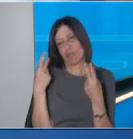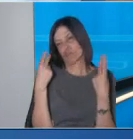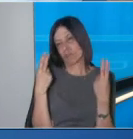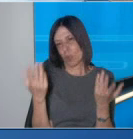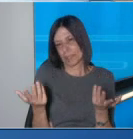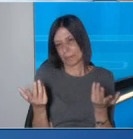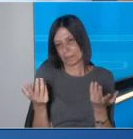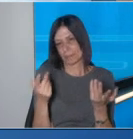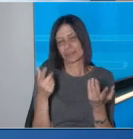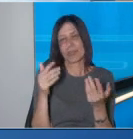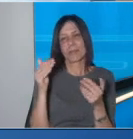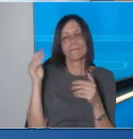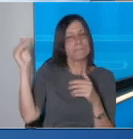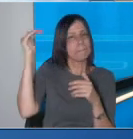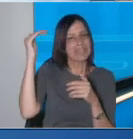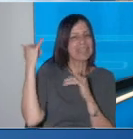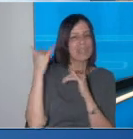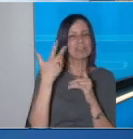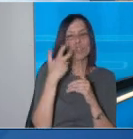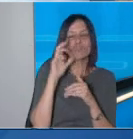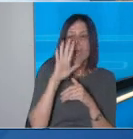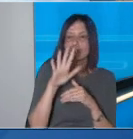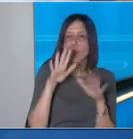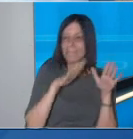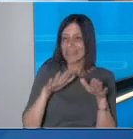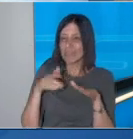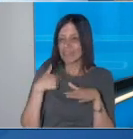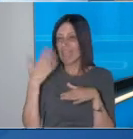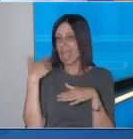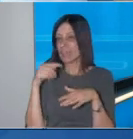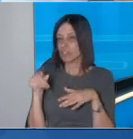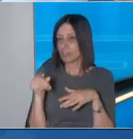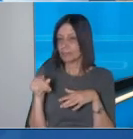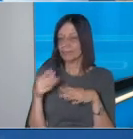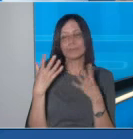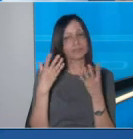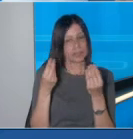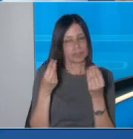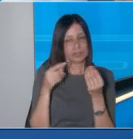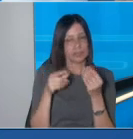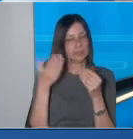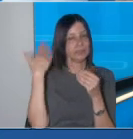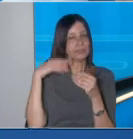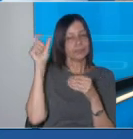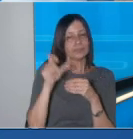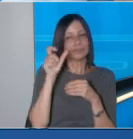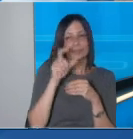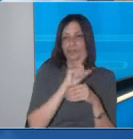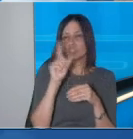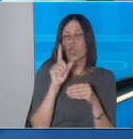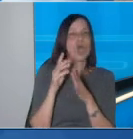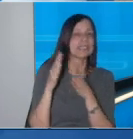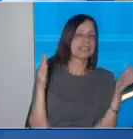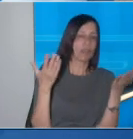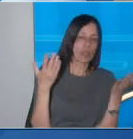משמעותיים. כשבני גנץ הביא 35 מנדטים, ואני הייתי שם, אתם יודעים, הרבה מאוד מהם היו אנשים שהם לא השמאל